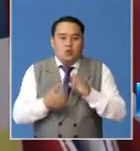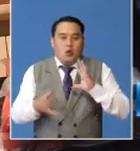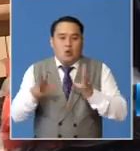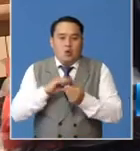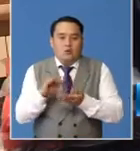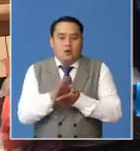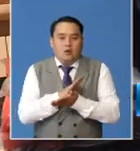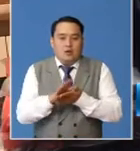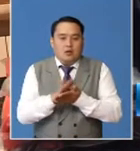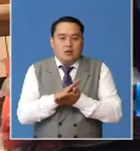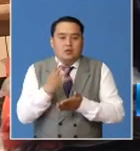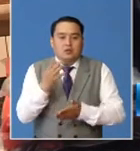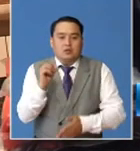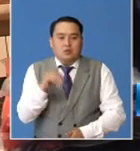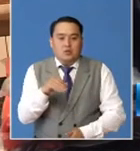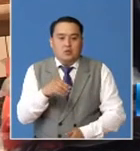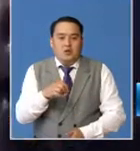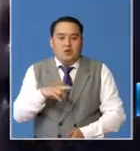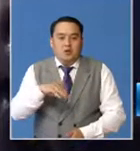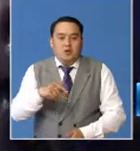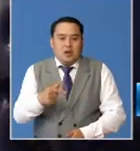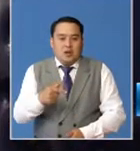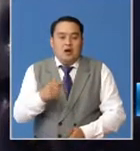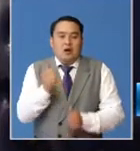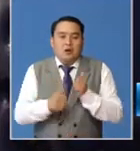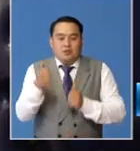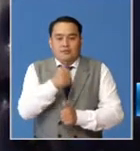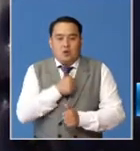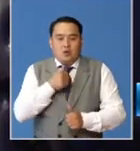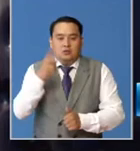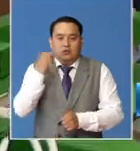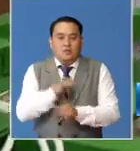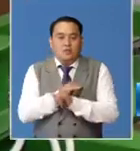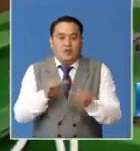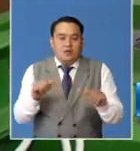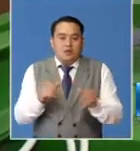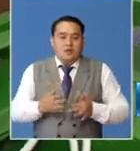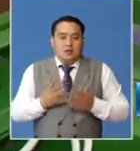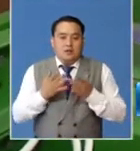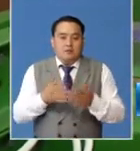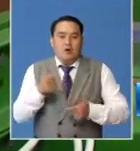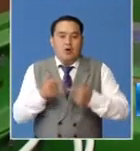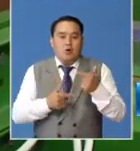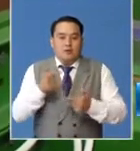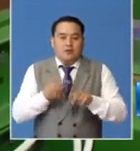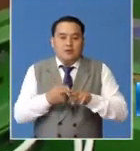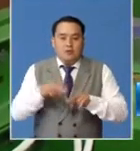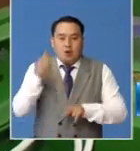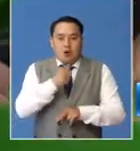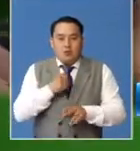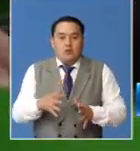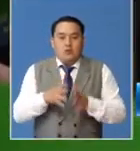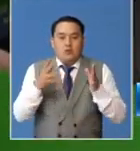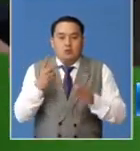сумма грантов составила 4,5 миллиона тенге. И с каждым годом эта цифра растет, как и требования к конкурсантам. В этом году из более